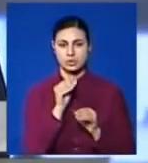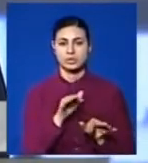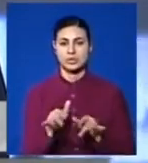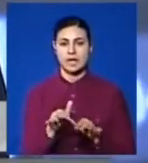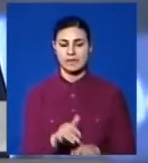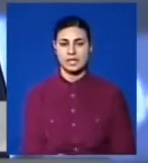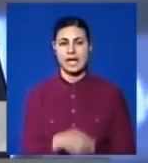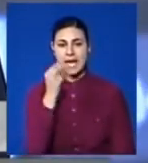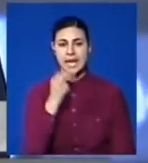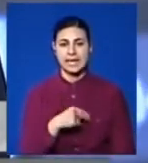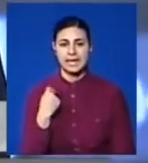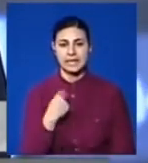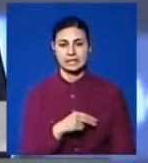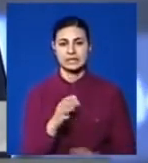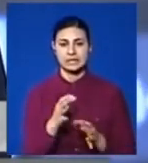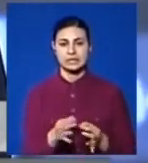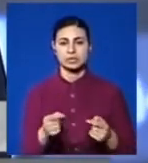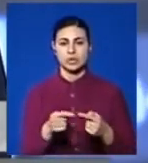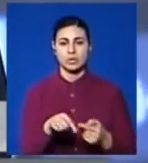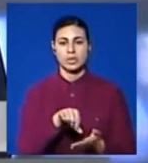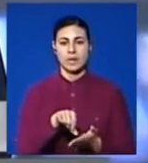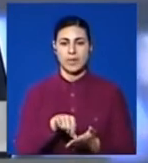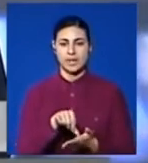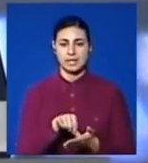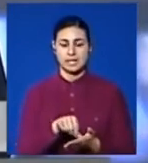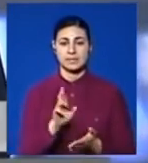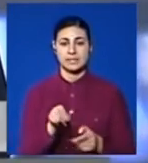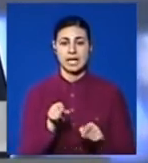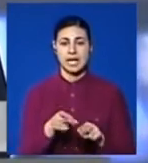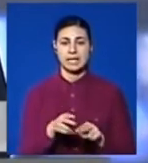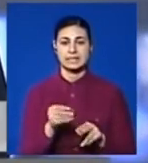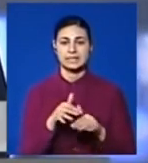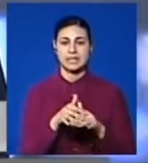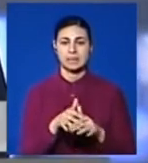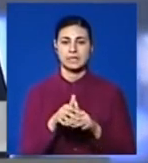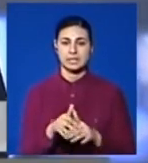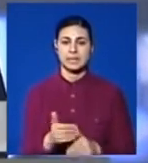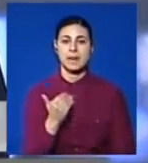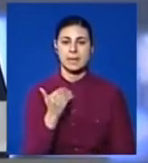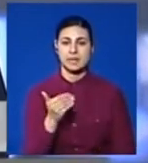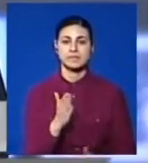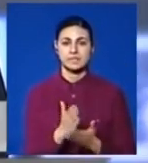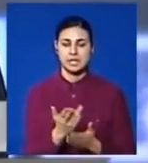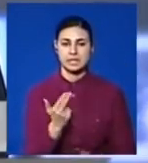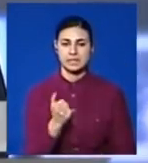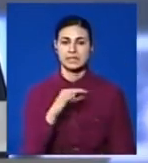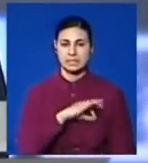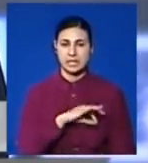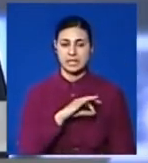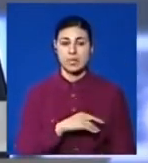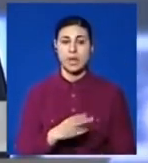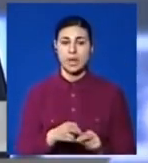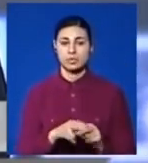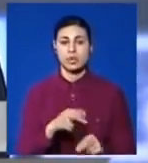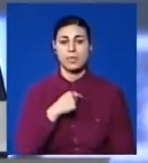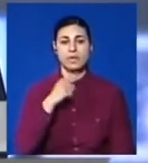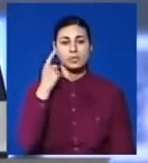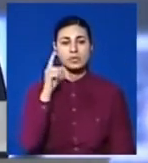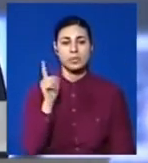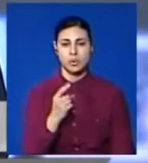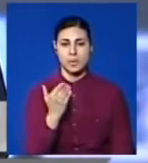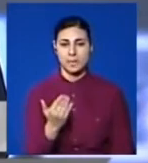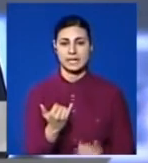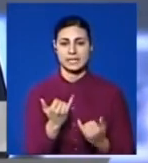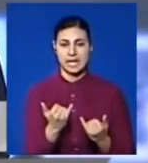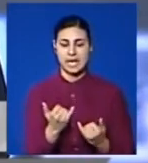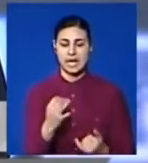გავლენა ეკლესიის კონკრეტულ წარმომადგენლებზე და ეს დაფინანსება მათთვის არის სასარგებლო. ამიტომაც თვლით რომ მათ ახლა